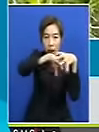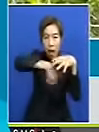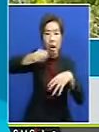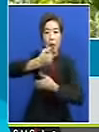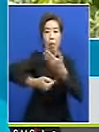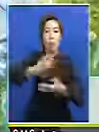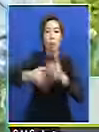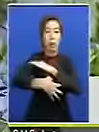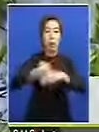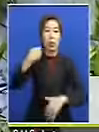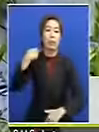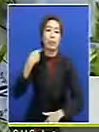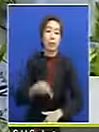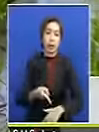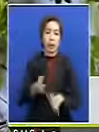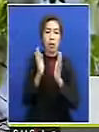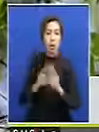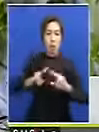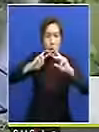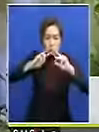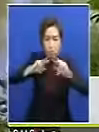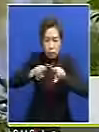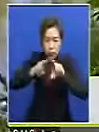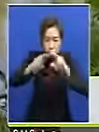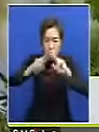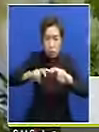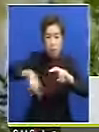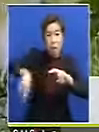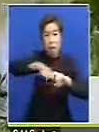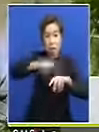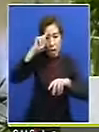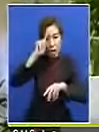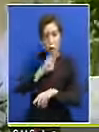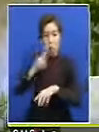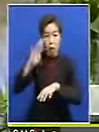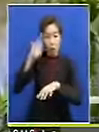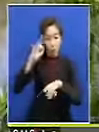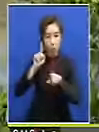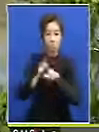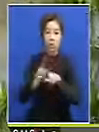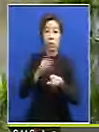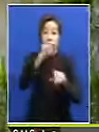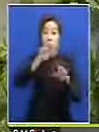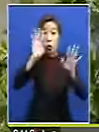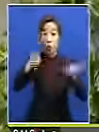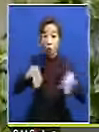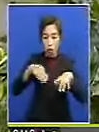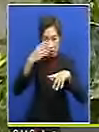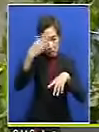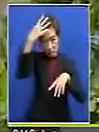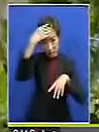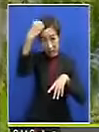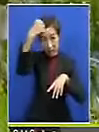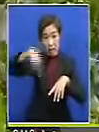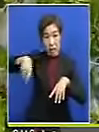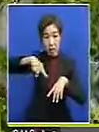นักวิชาการค่ะทางผู้ช่วยนักวิจัยโครงการศึกษาระบบนิเวศวิทยาของนกเงือกคณะวิทยาศาสตร์ม